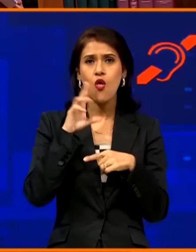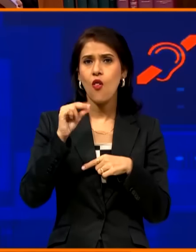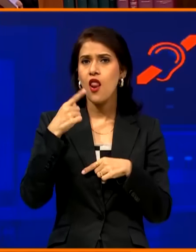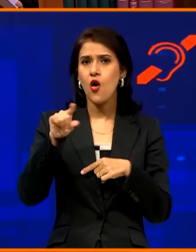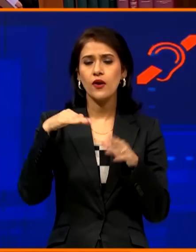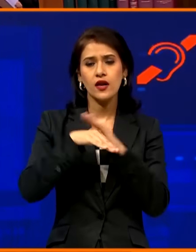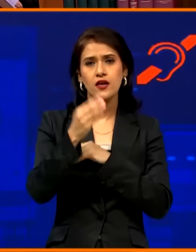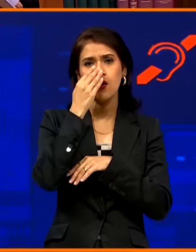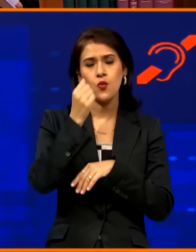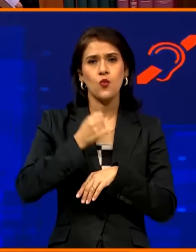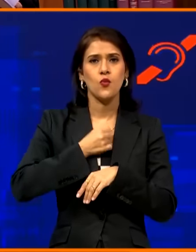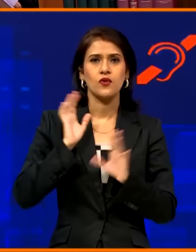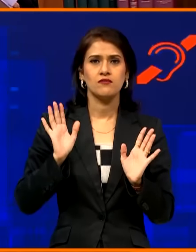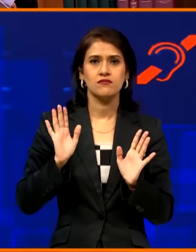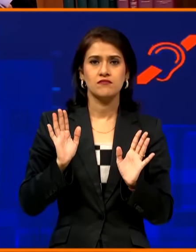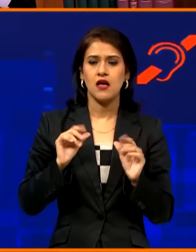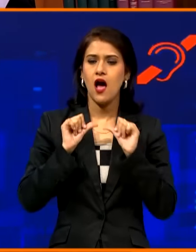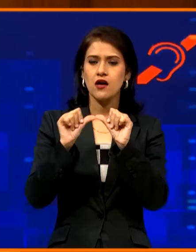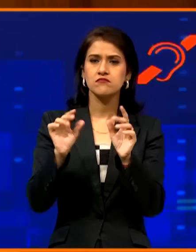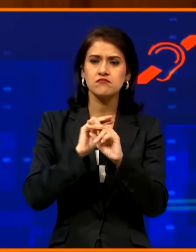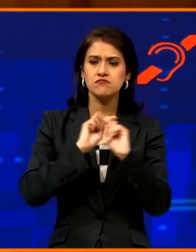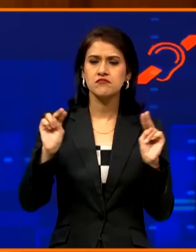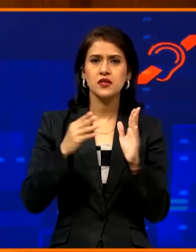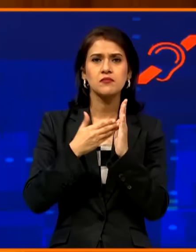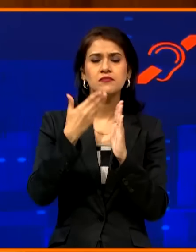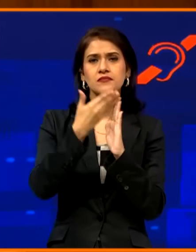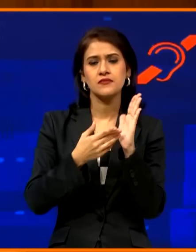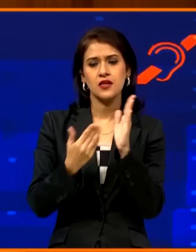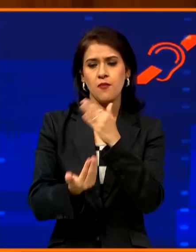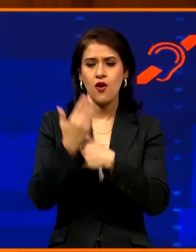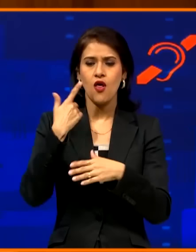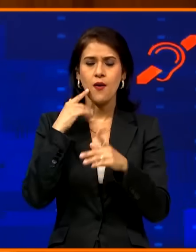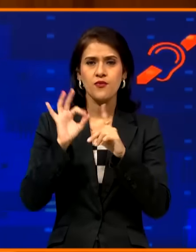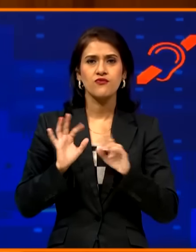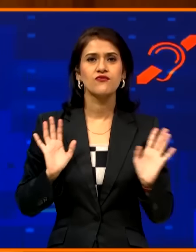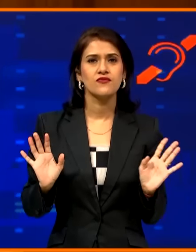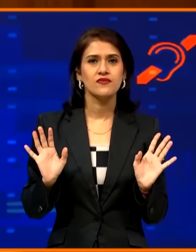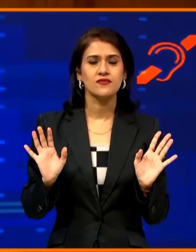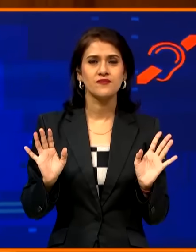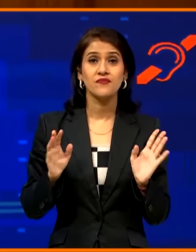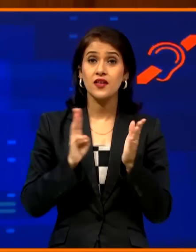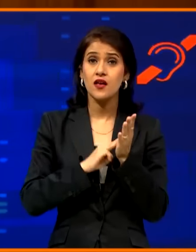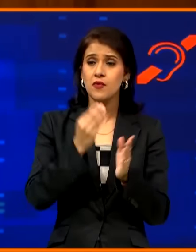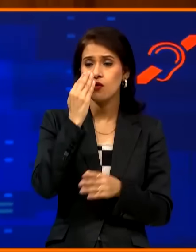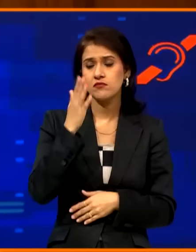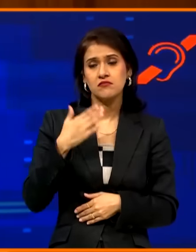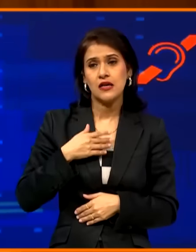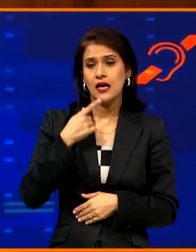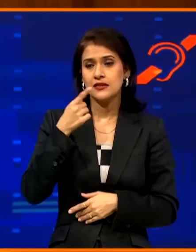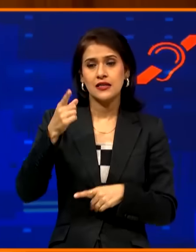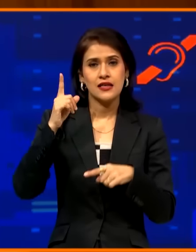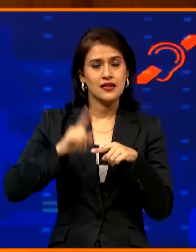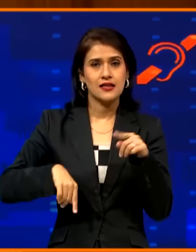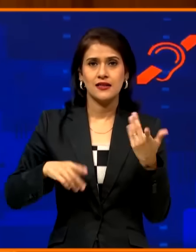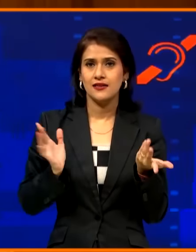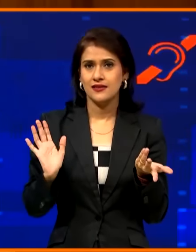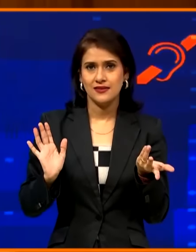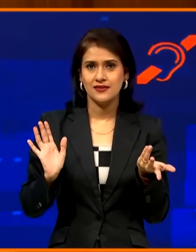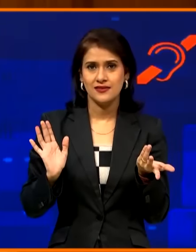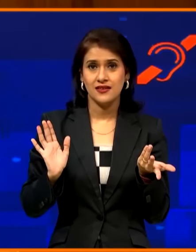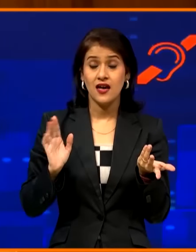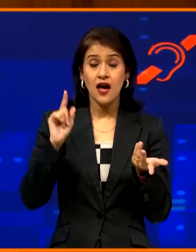टू शरिया मैं इसको नहीं कह सकता और मुझे लगता है कि इसको अगर ठीक से